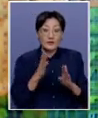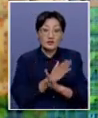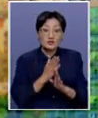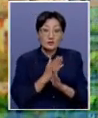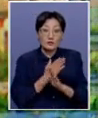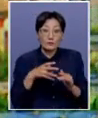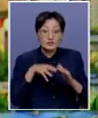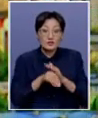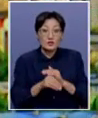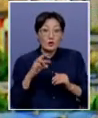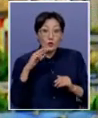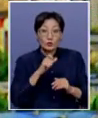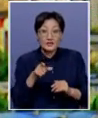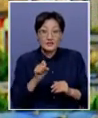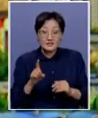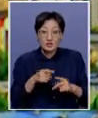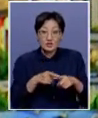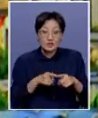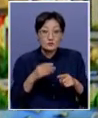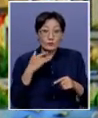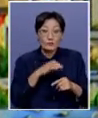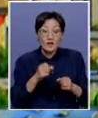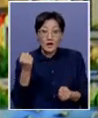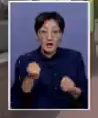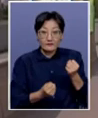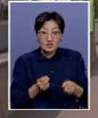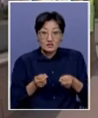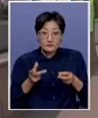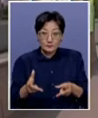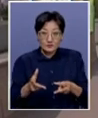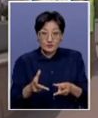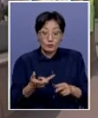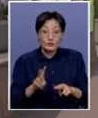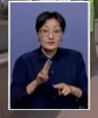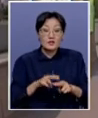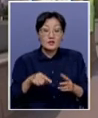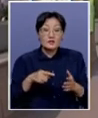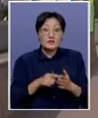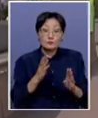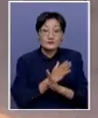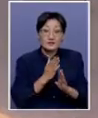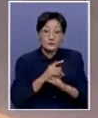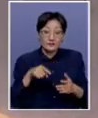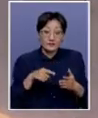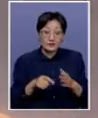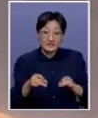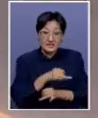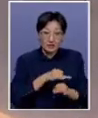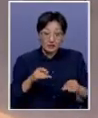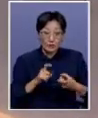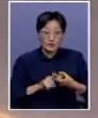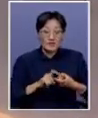Алматы ауасының құрамындағы улы газдардың жартысынан көбі автокөліктерден бөлінеді. Бұл туралы қаланың экологиялық мәселелерін талқылау